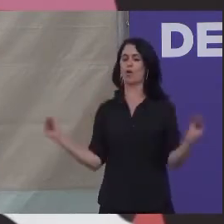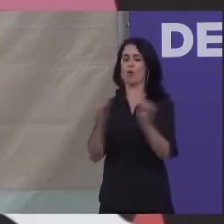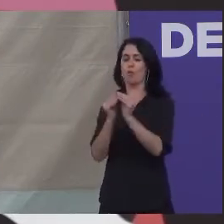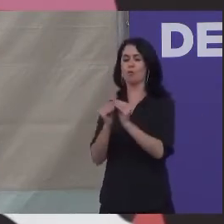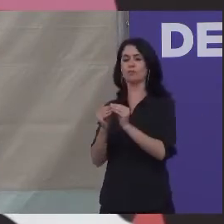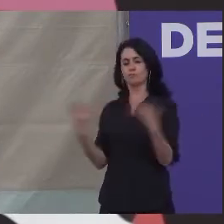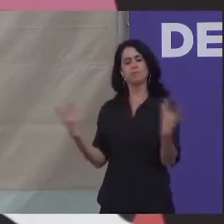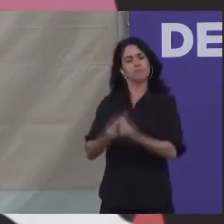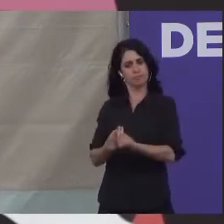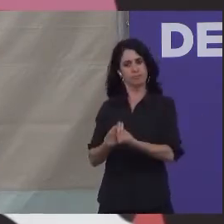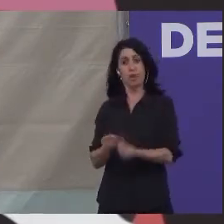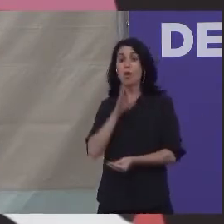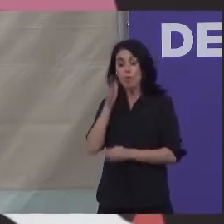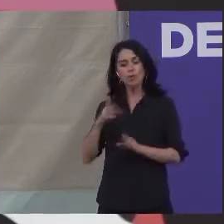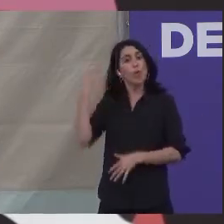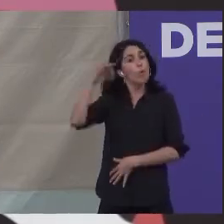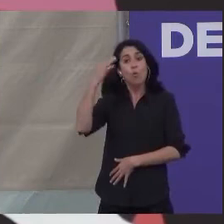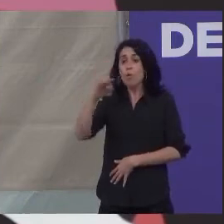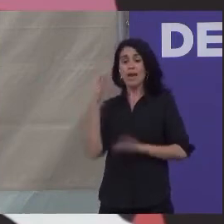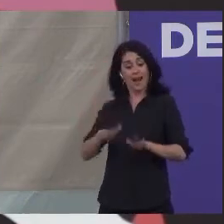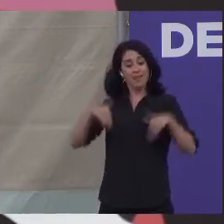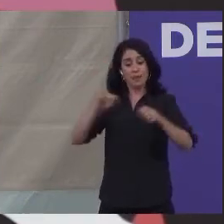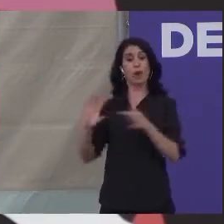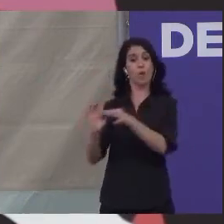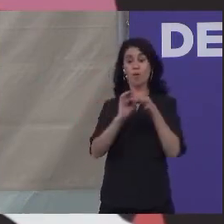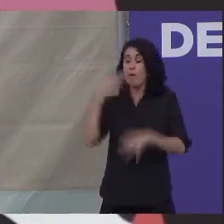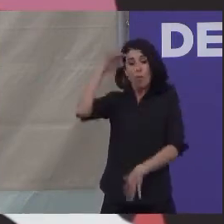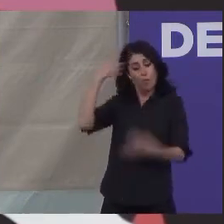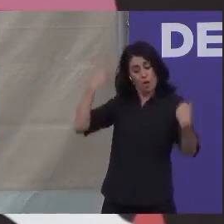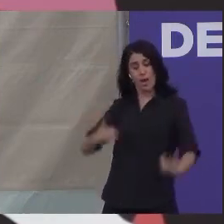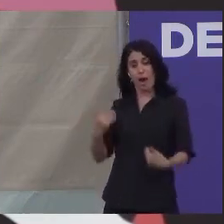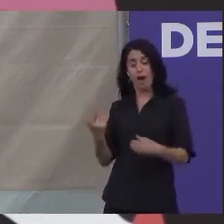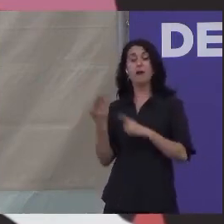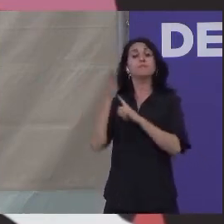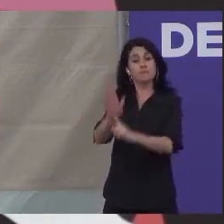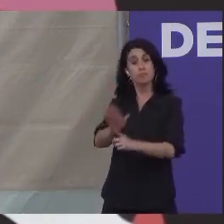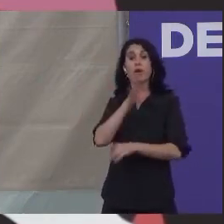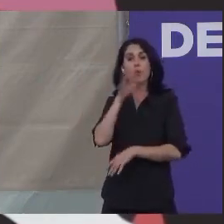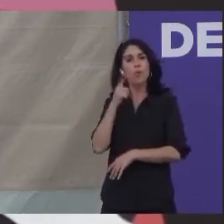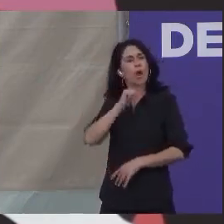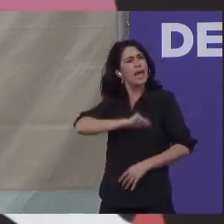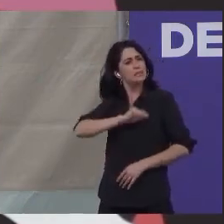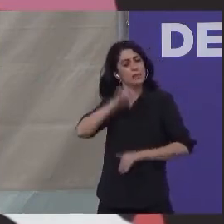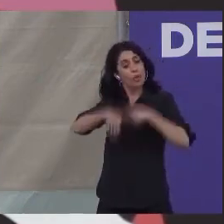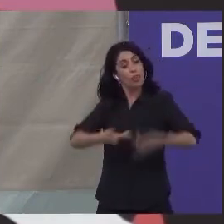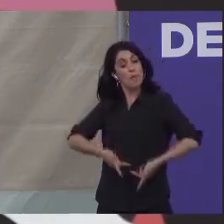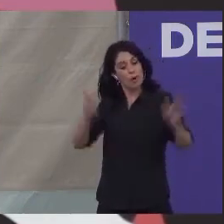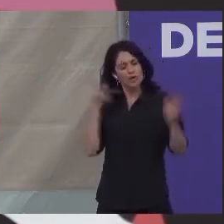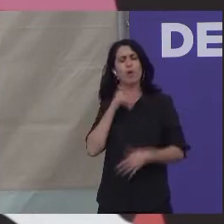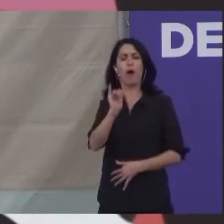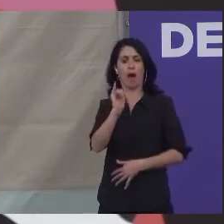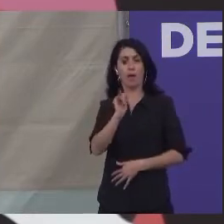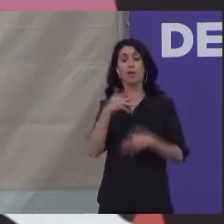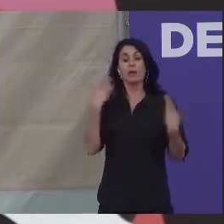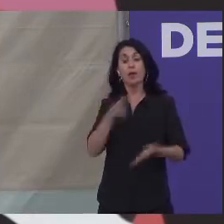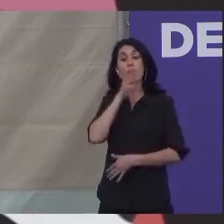integrat en l'única candidatura d'unitat que es presenta a l'Assemblea Ciutadana Valenciana, perquè amb aquest espírit democràtic, Profundització Democràtica,